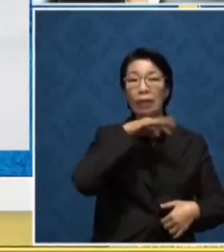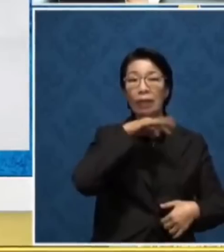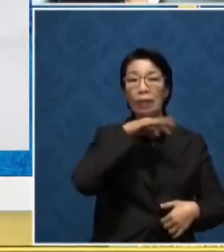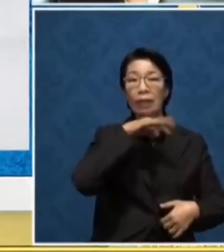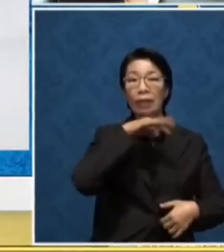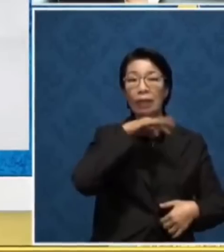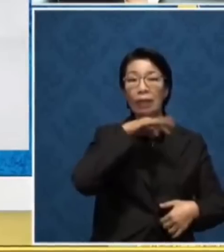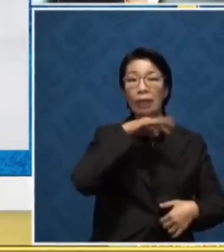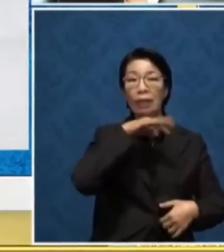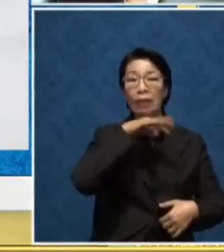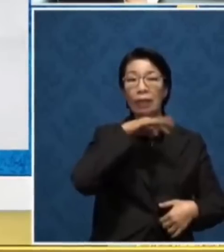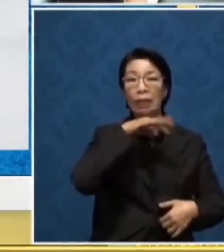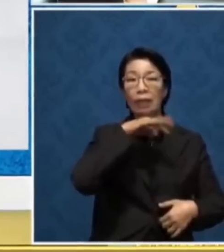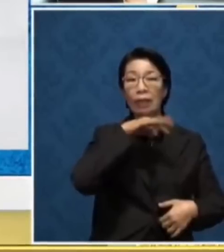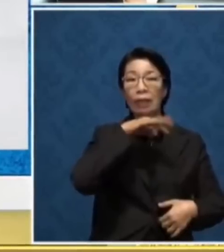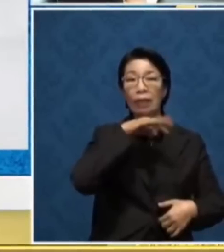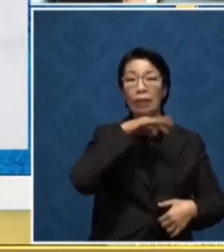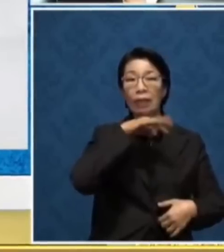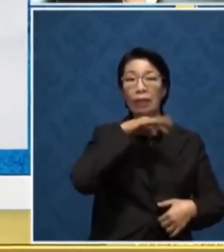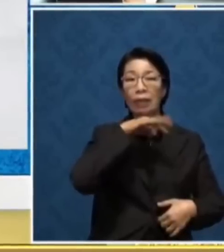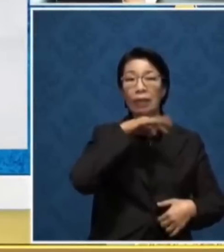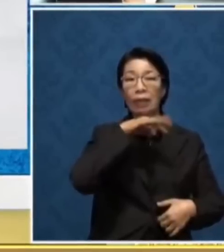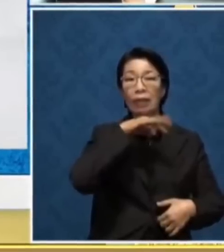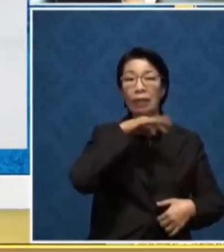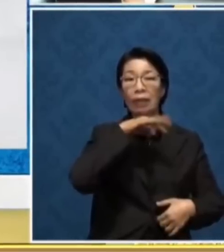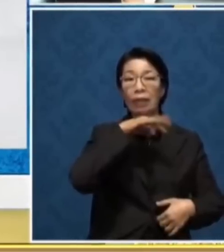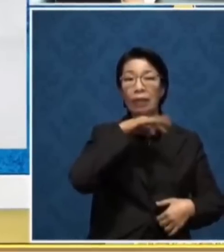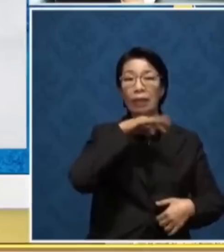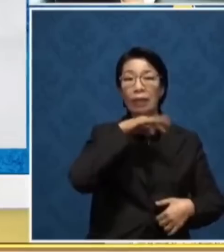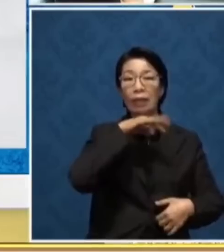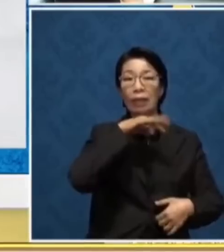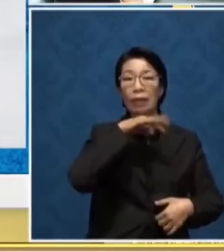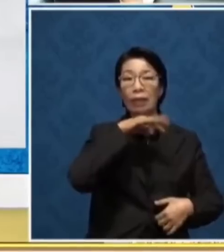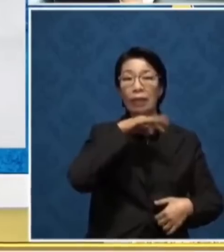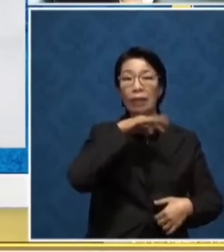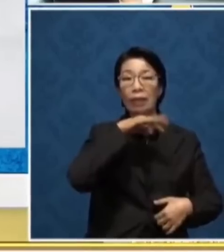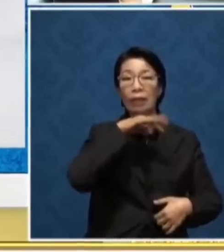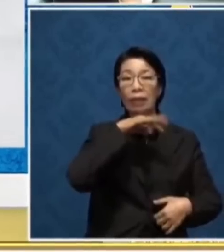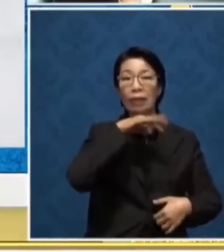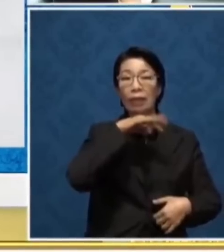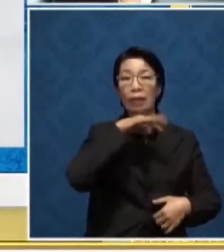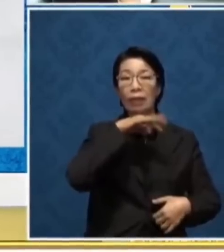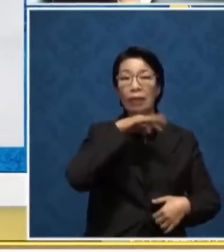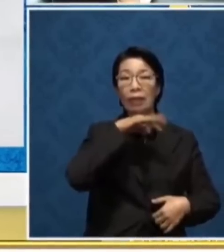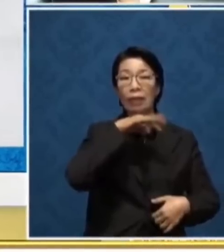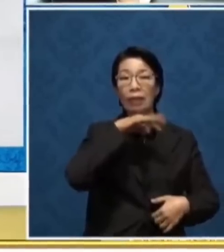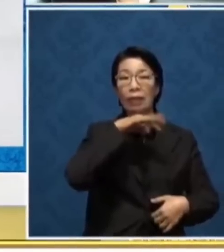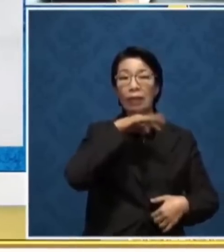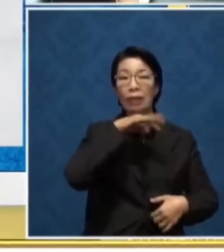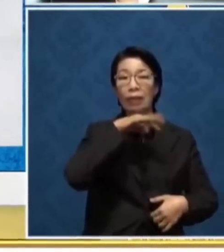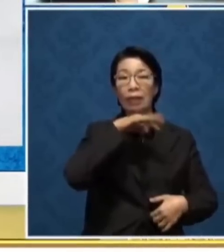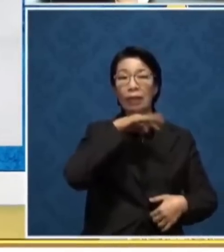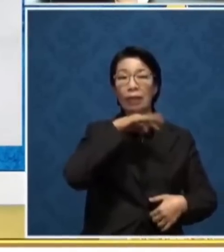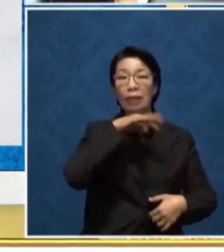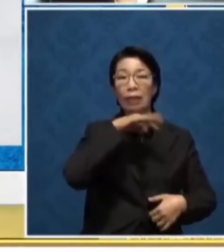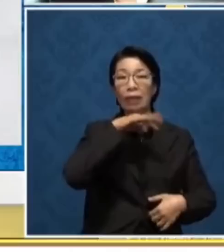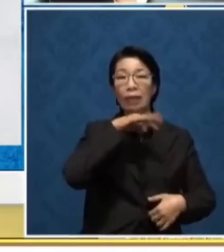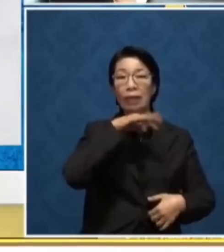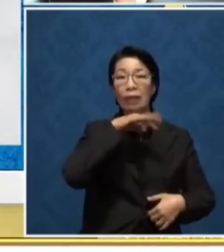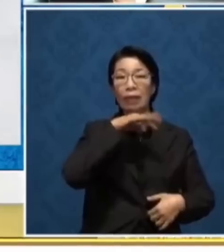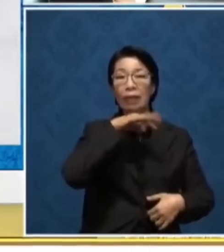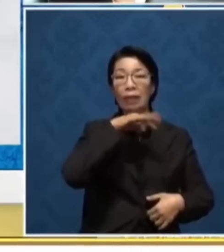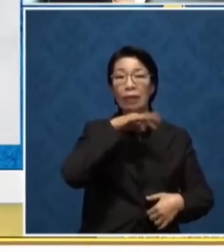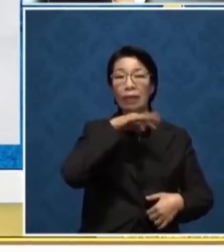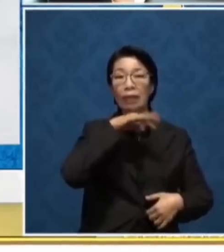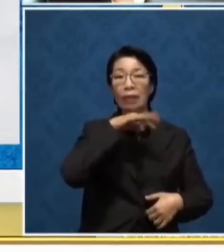มีการจัดเวทีนี้ขึ้นในเดือนกรกฎาคมที่ผ่านมาค่ะทางบริษัทที่ปรึกษาและบริษัทเจ้าของโครงการโรงไฟฟ้า